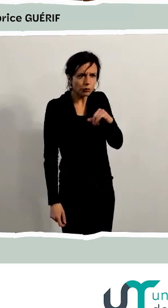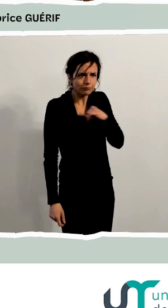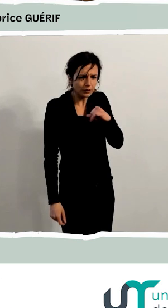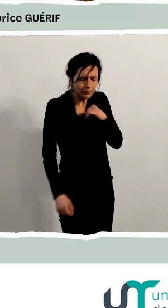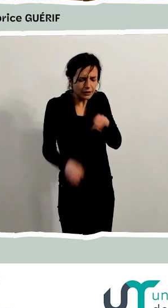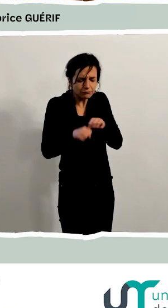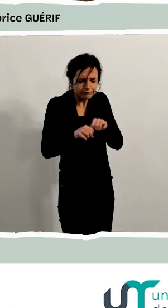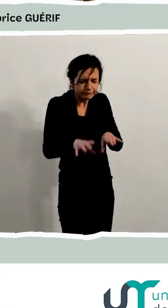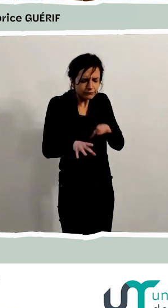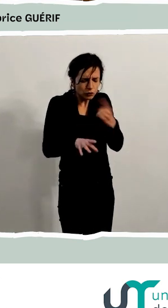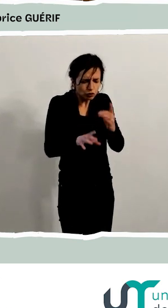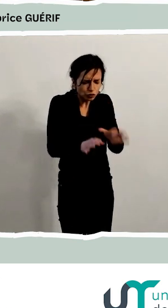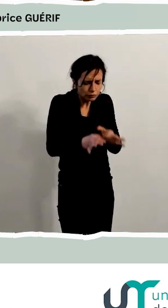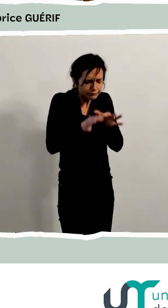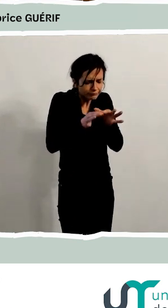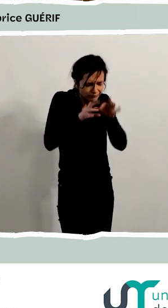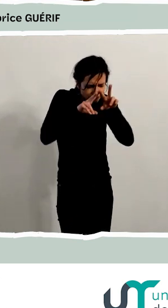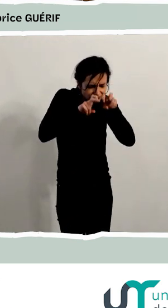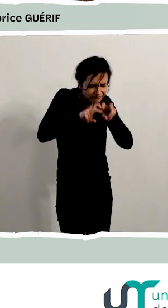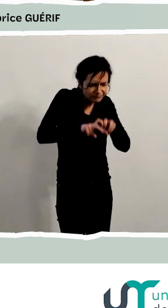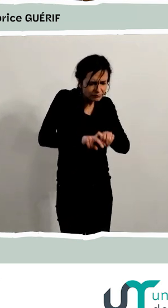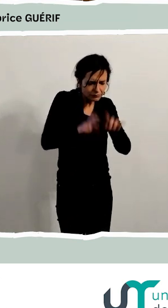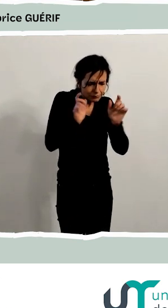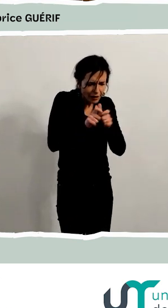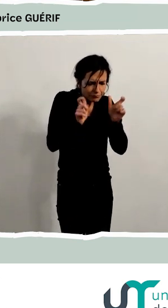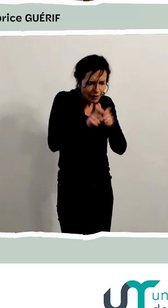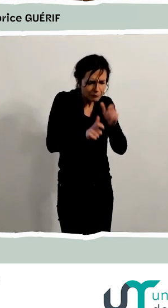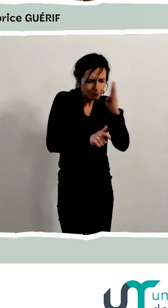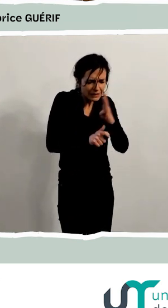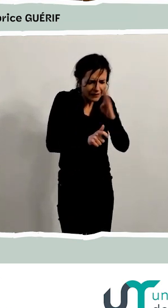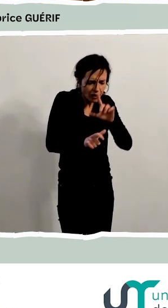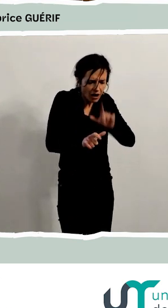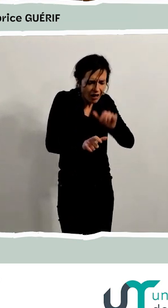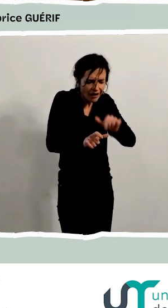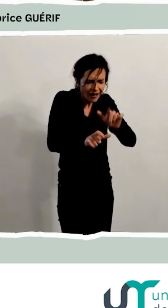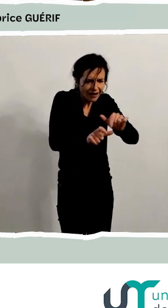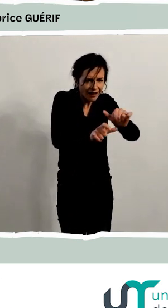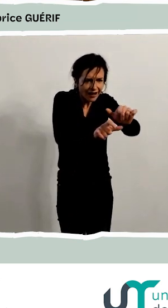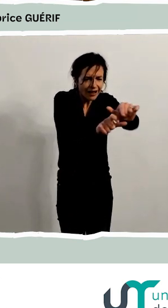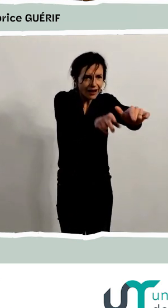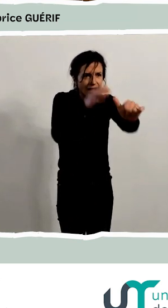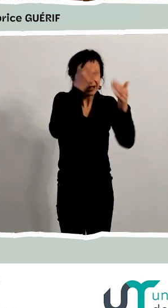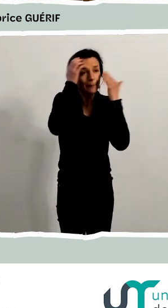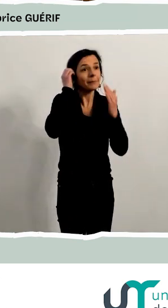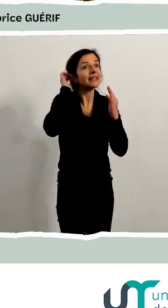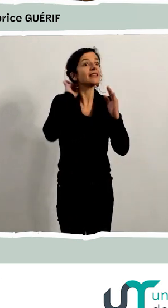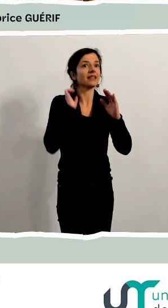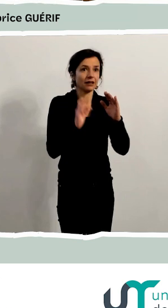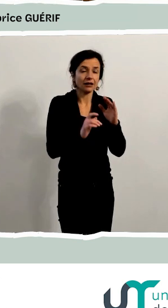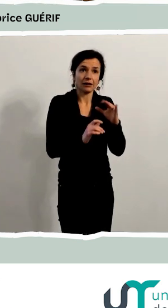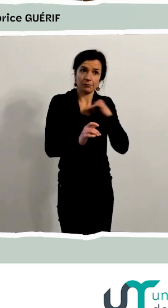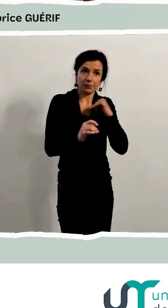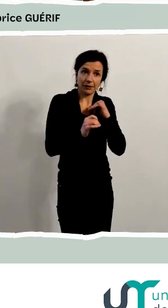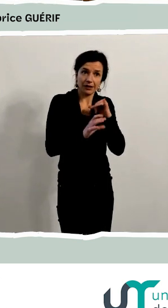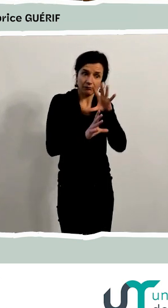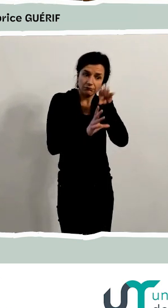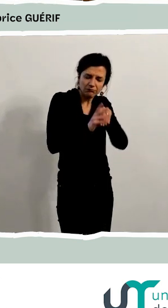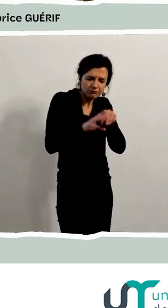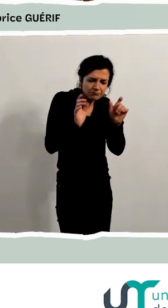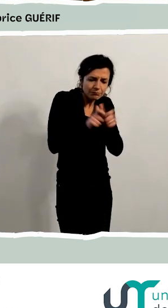de la flèche, on trouve de plus en plus de bisphénol dans les urines. Eh bien, plus il y a de bisphénol dans les urines, plus le